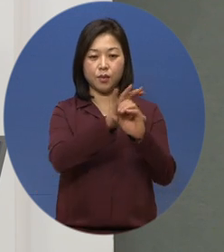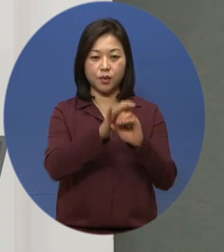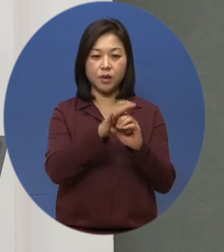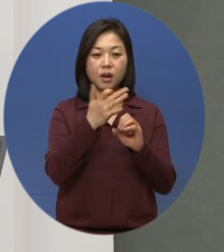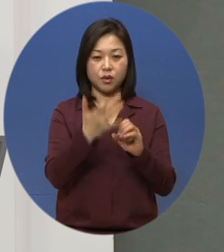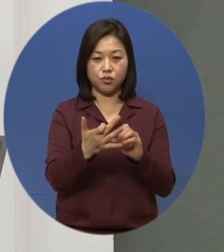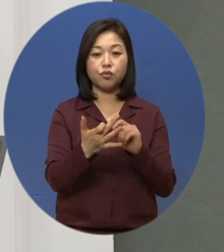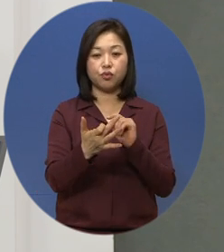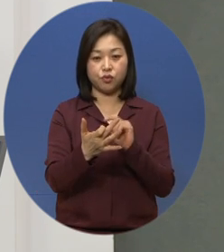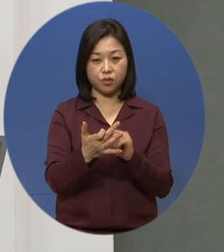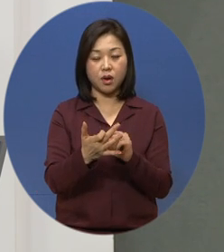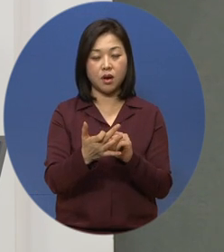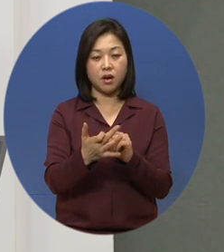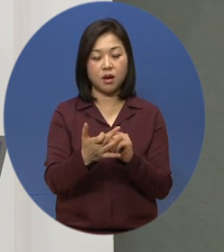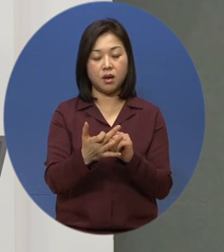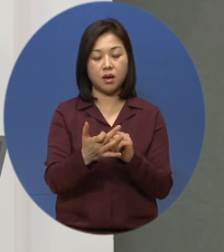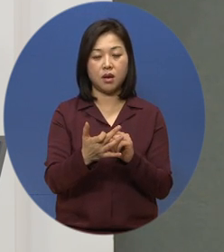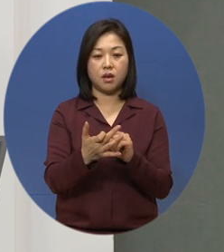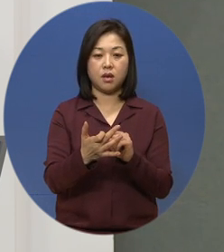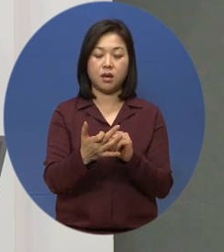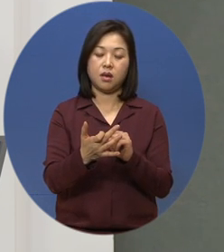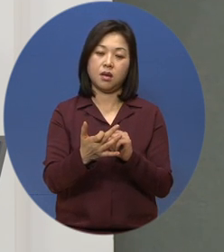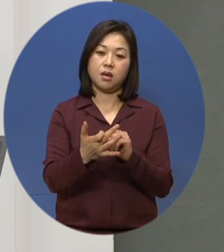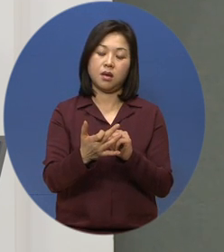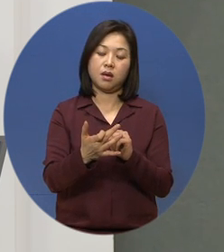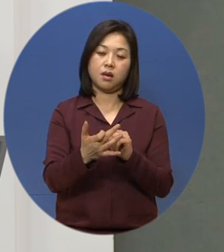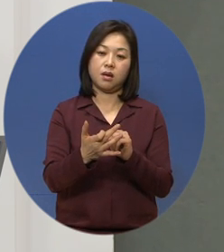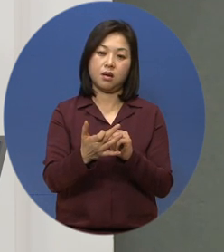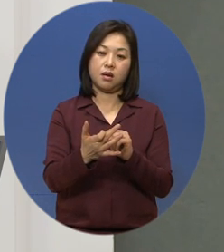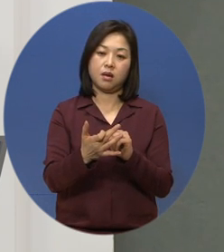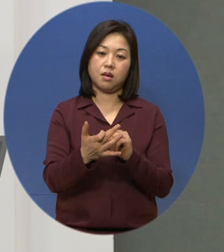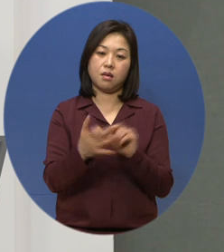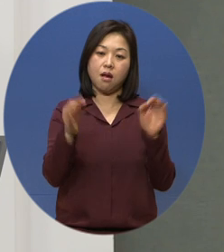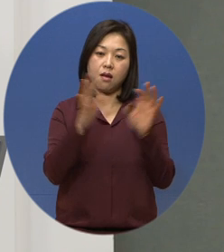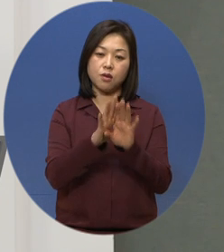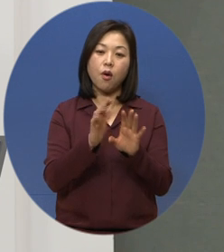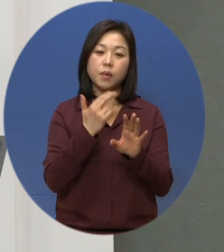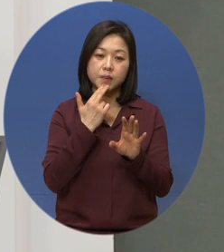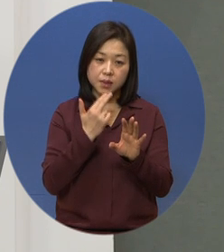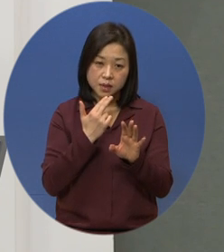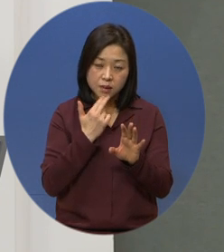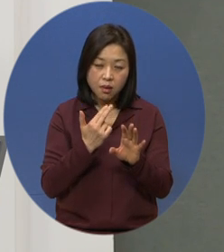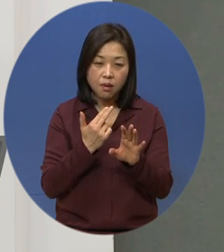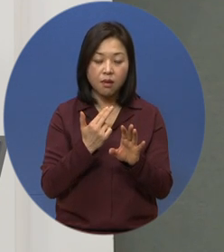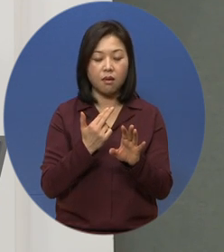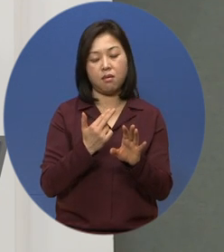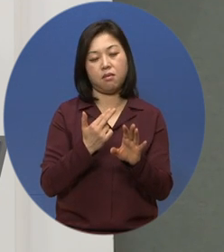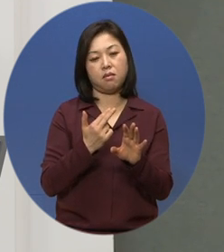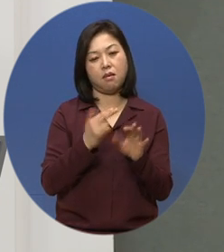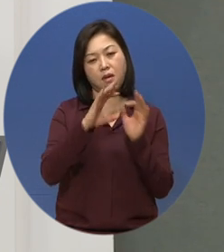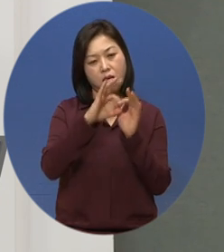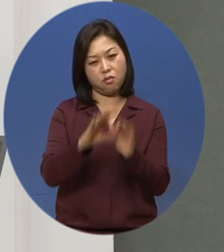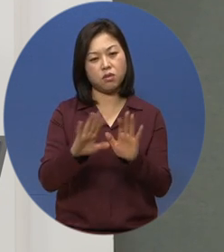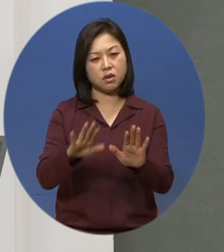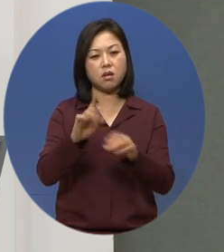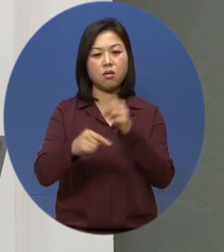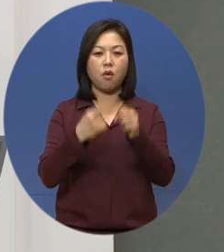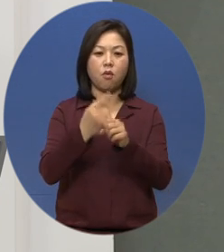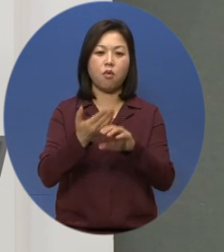유구가 벌써 저희 격해 서 떠나지 않고 있는 것이 1년이 넘는 것 같습니다